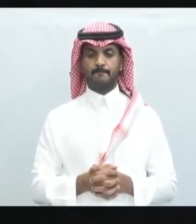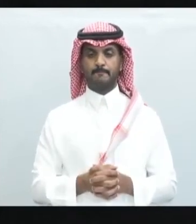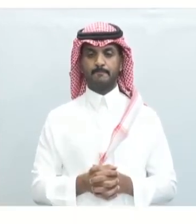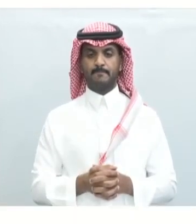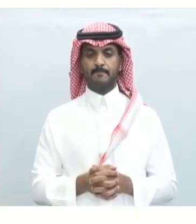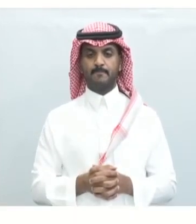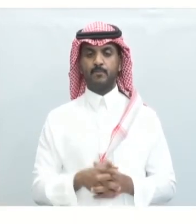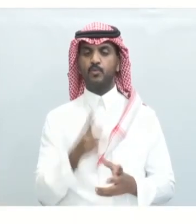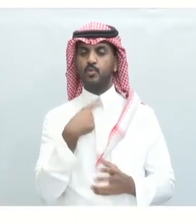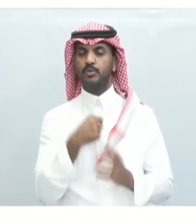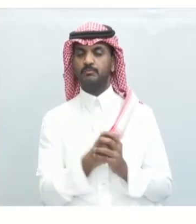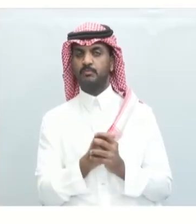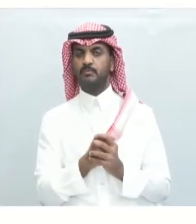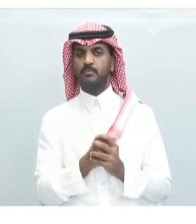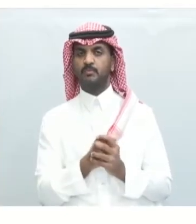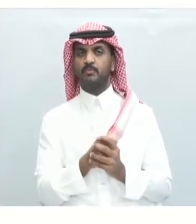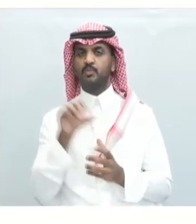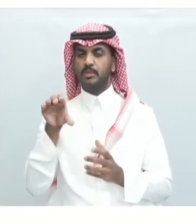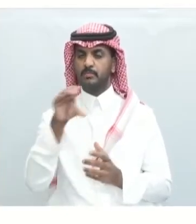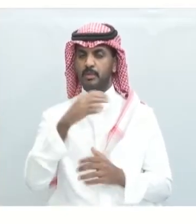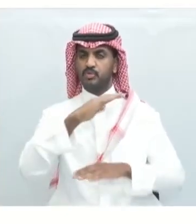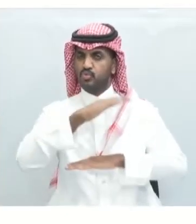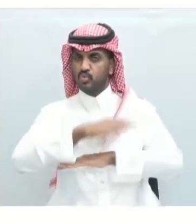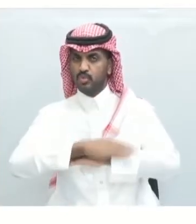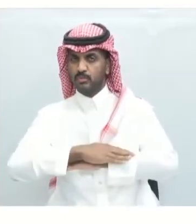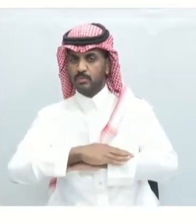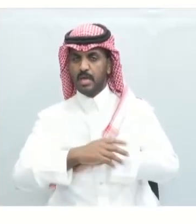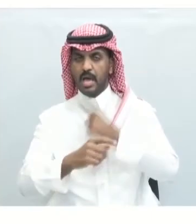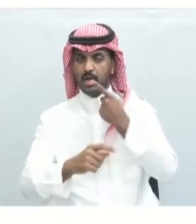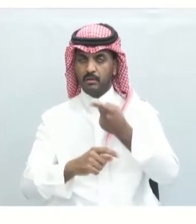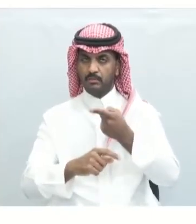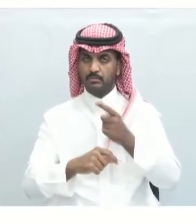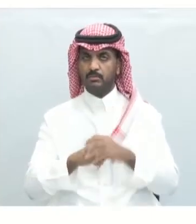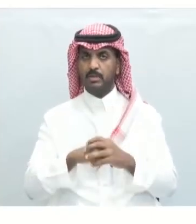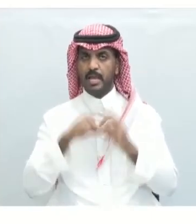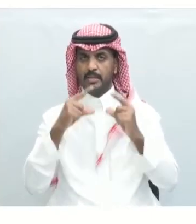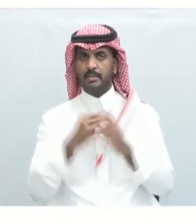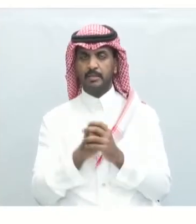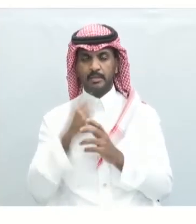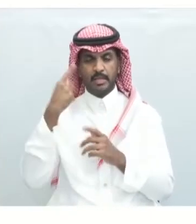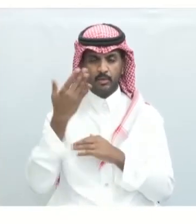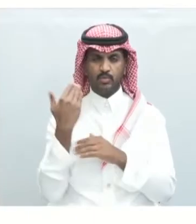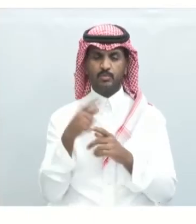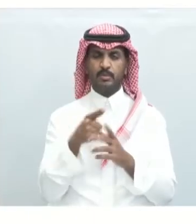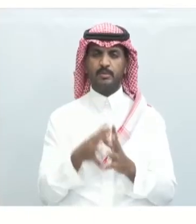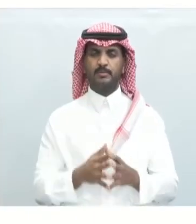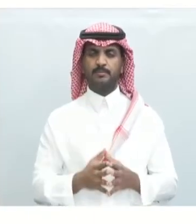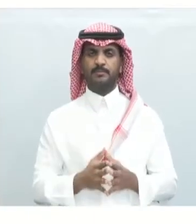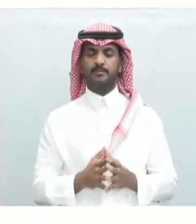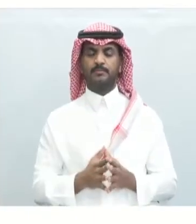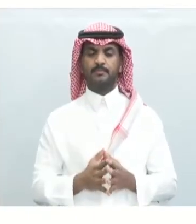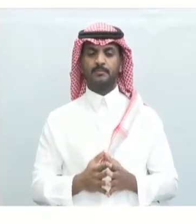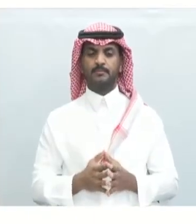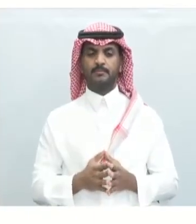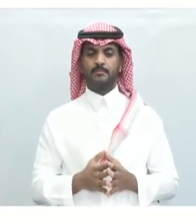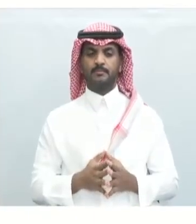نريد تطبيقات سلوكيه اقراوا الحديث انظروا اليه وتذكروا ما ذكرنا ذكرناه